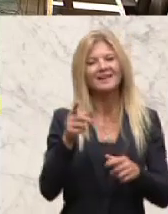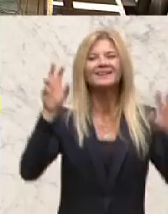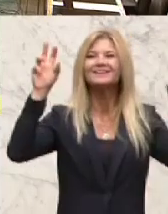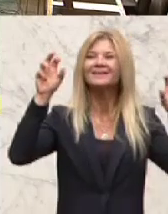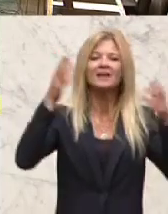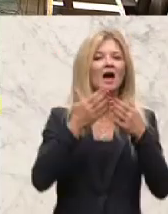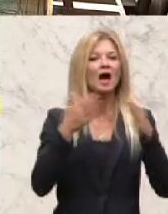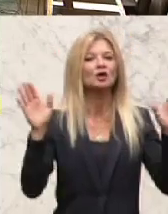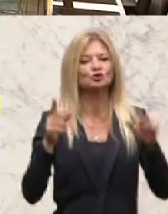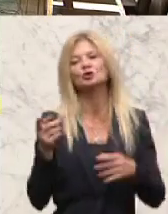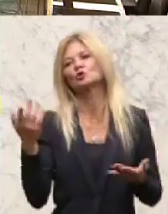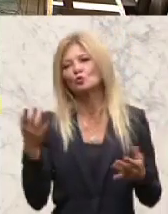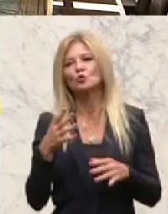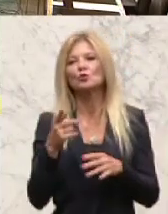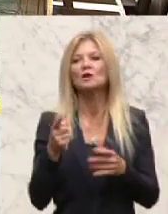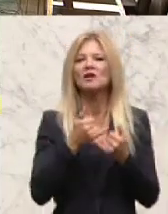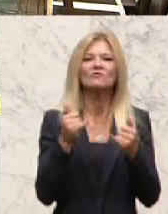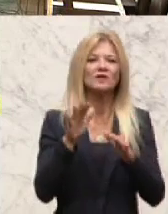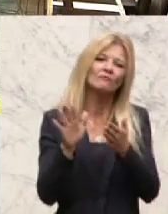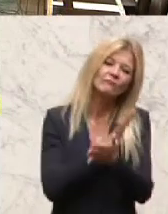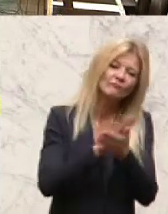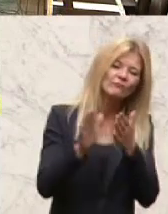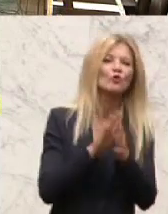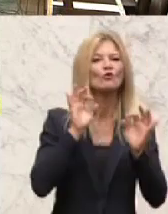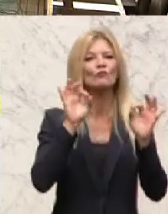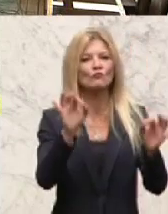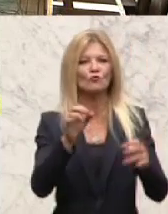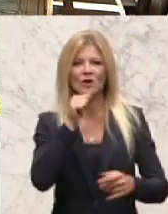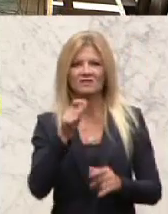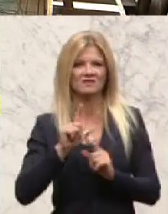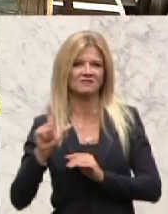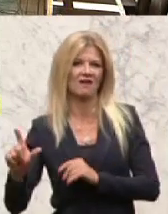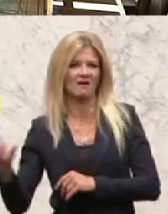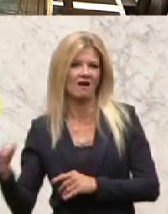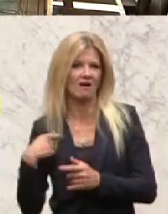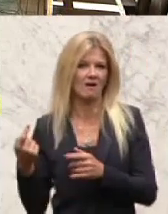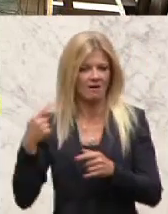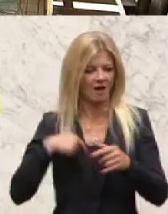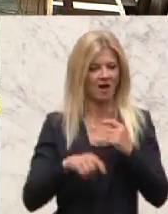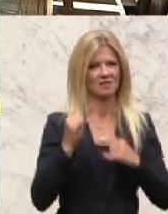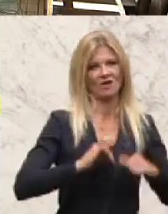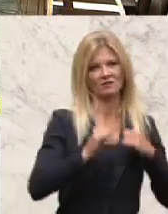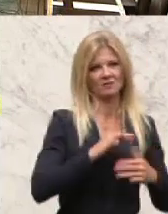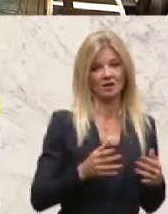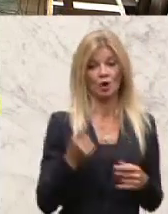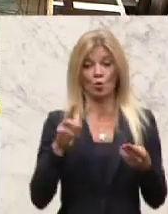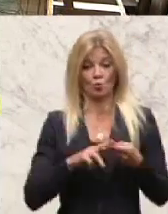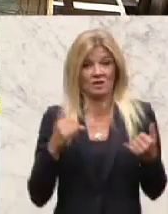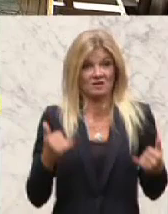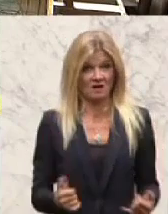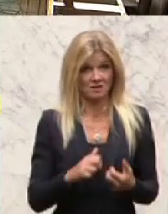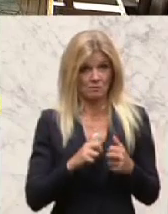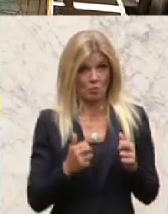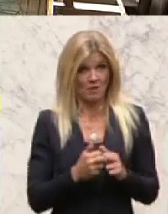unkontrollierte illegale Zuwanderung stattfindet. Und jetzt ist für diejenigen, die das Asyl tatsächlich brauchen würden,